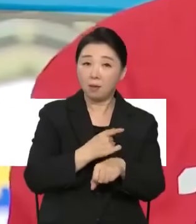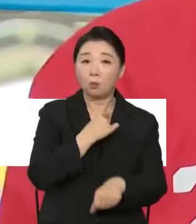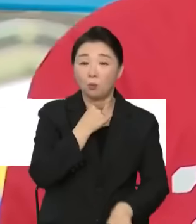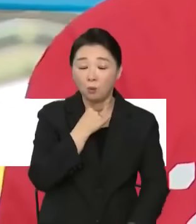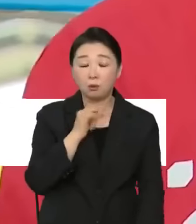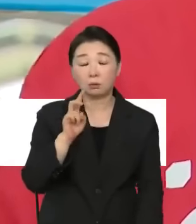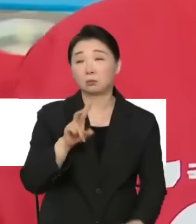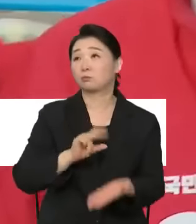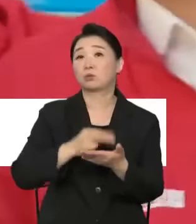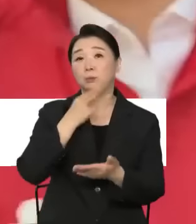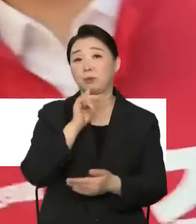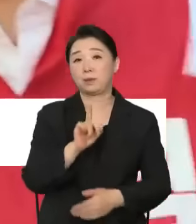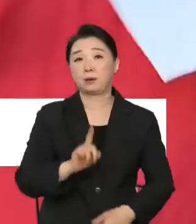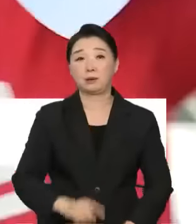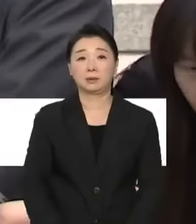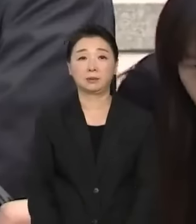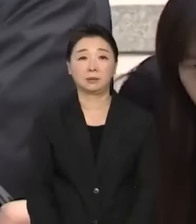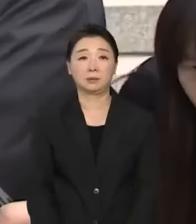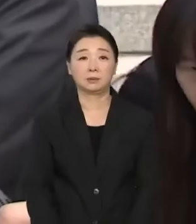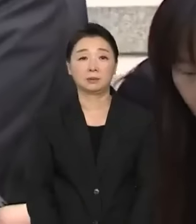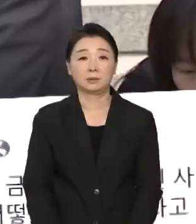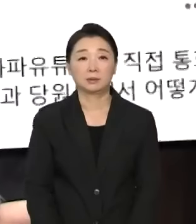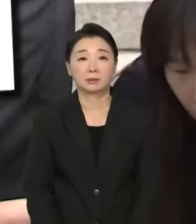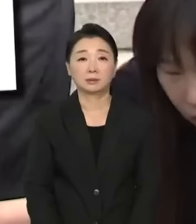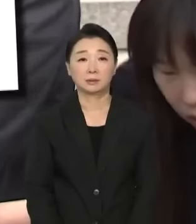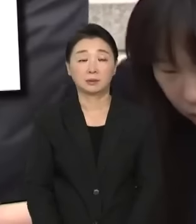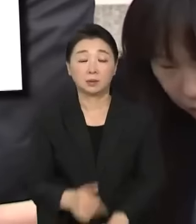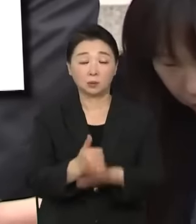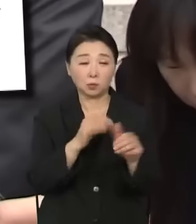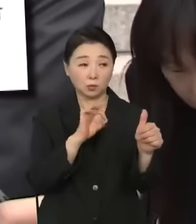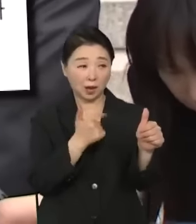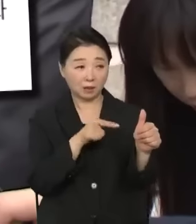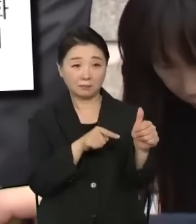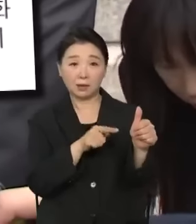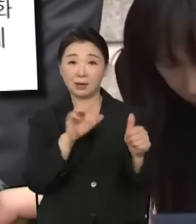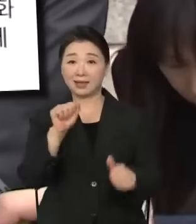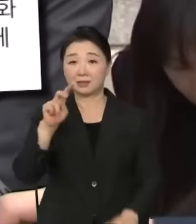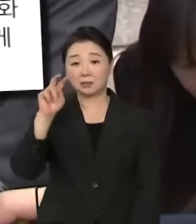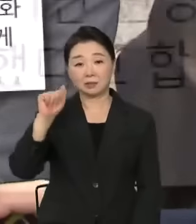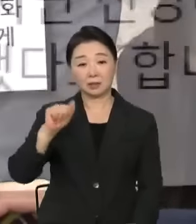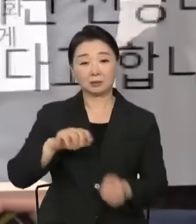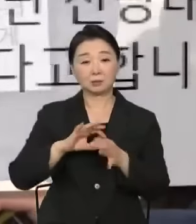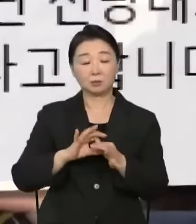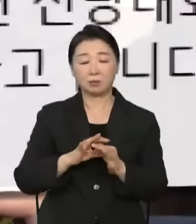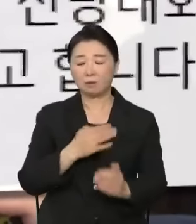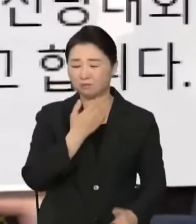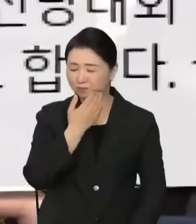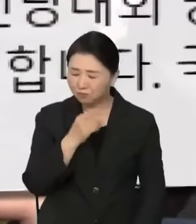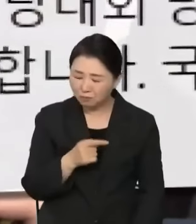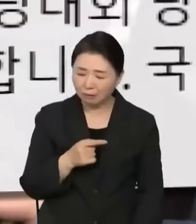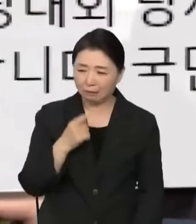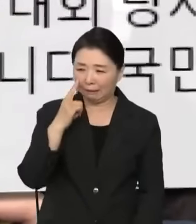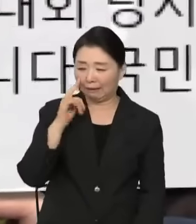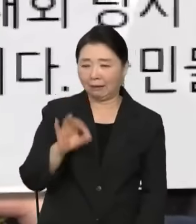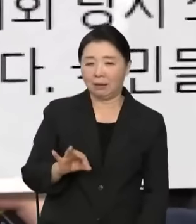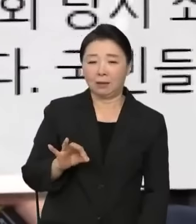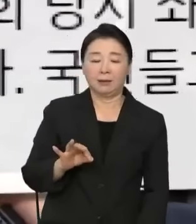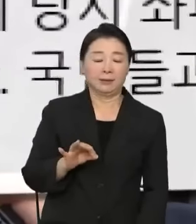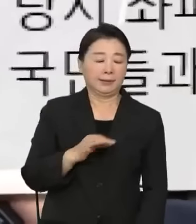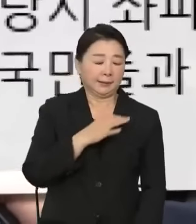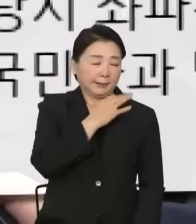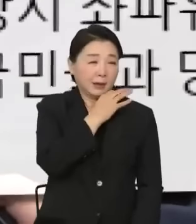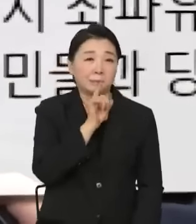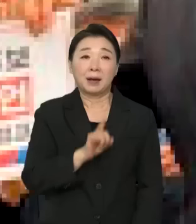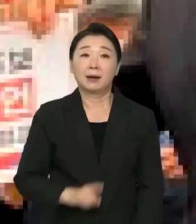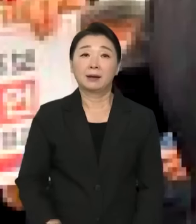,아무런 문제가없다고밝혔다.이에대해한동훈의원은 SNS를통해 부끄럽고한심한